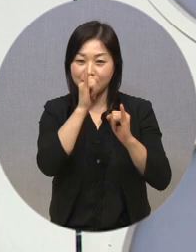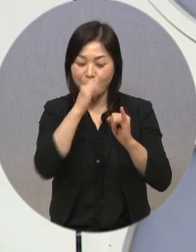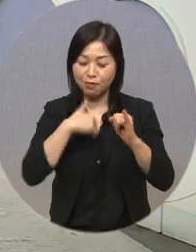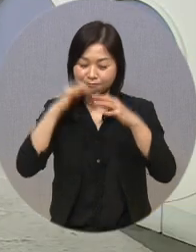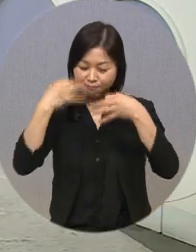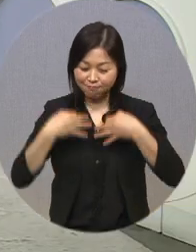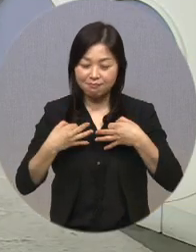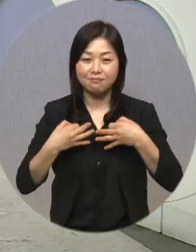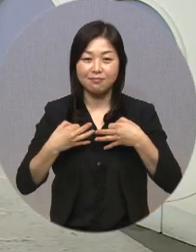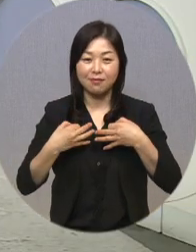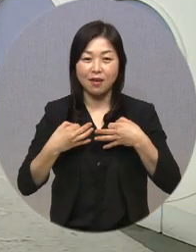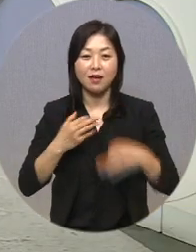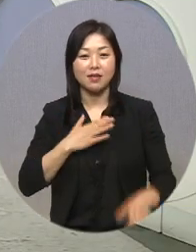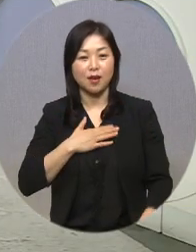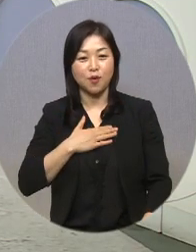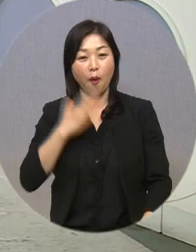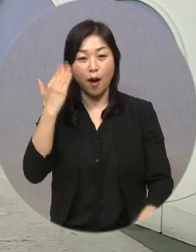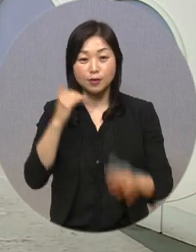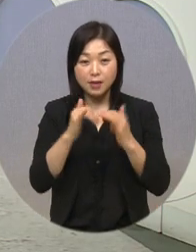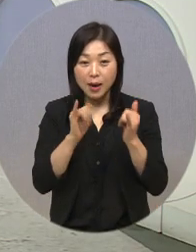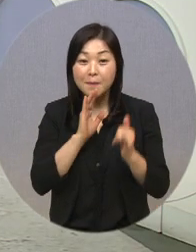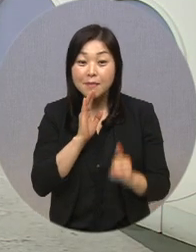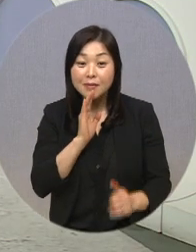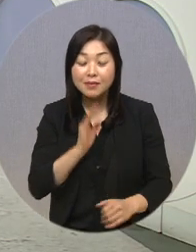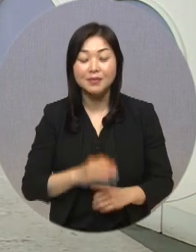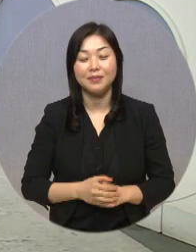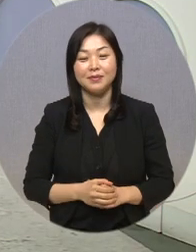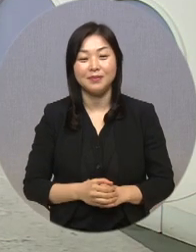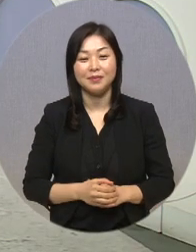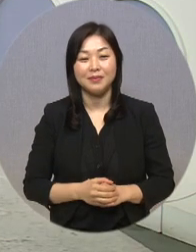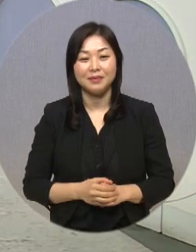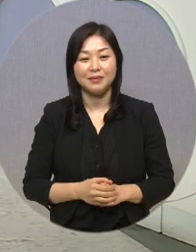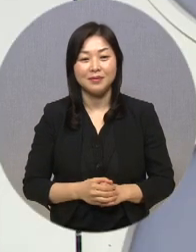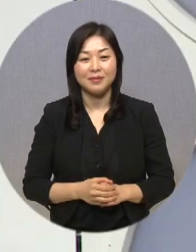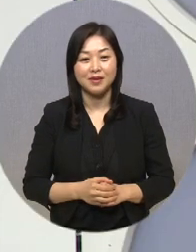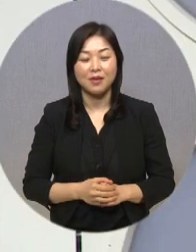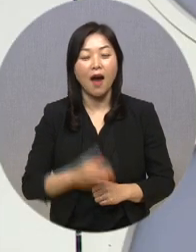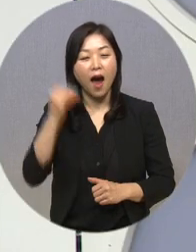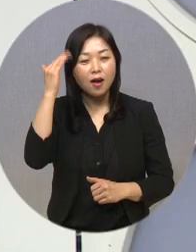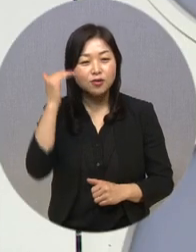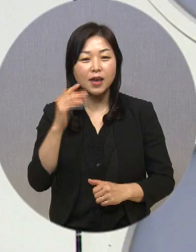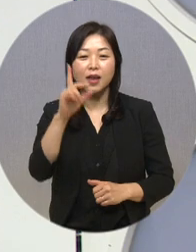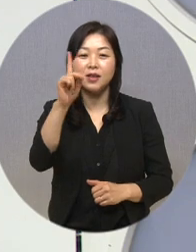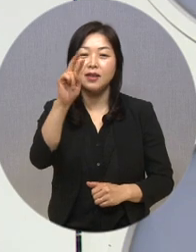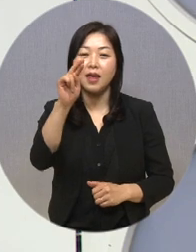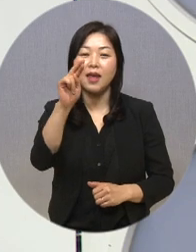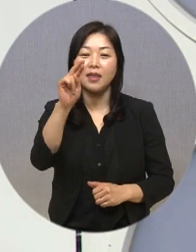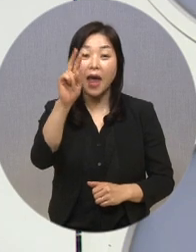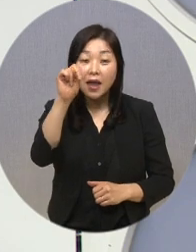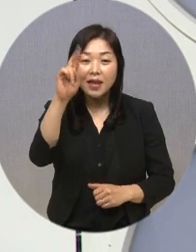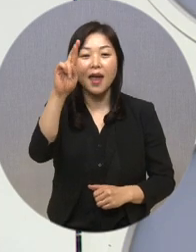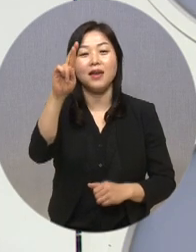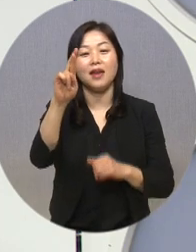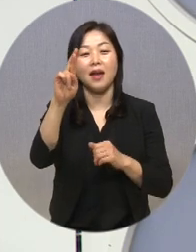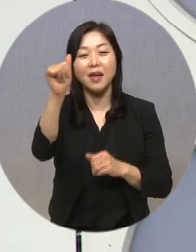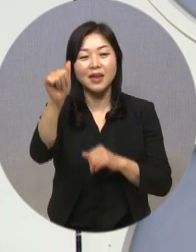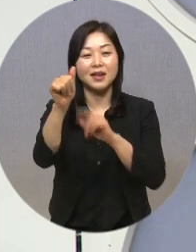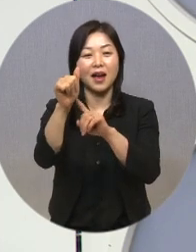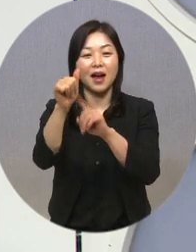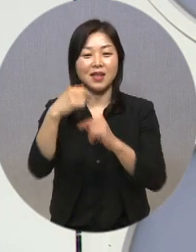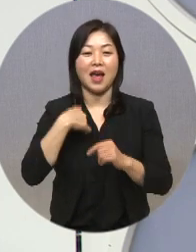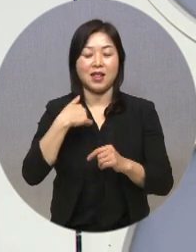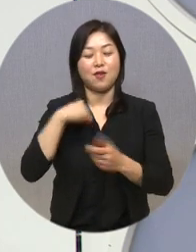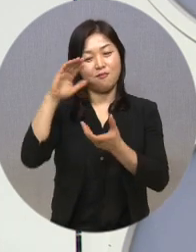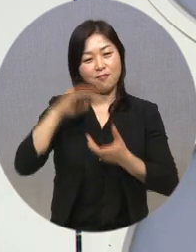훑어보니까 나도 말이 한국 사람 아닙니까? 그렇죠. 아, 그 DNA가 나한테도 있는가 보다. 아하. 지금 돌이켜 생각하면